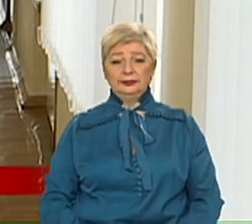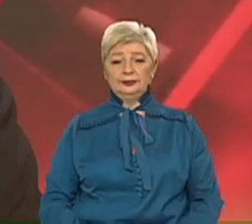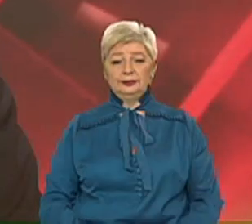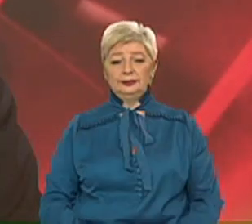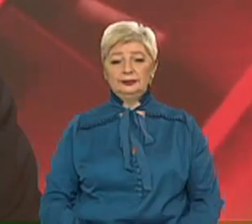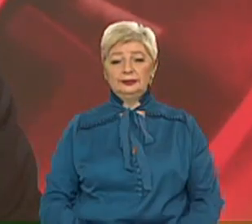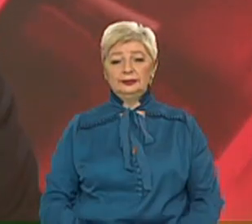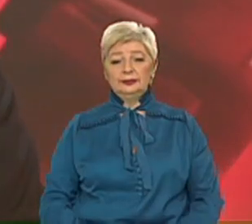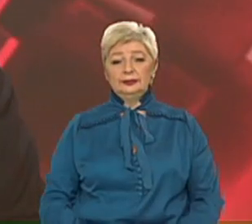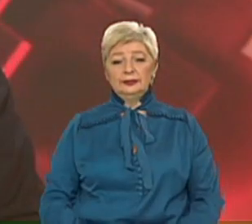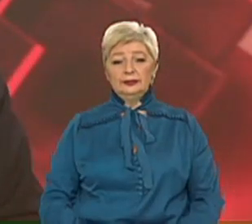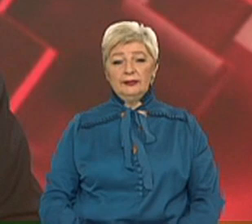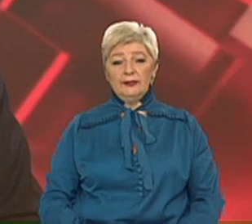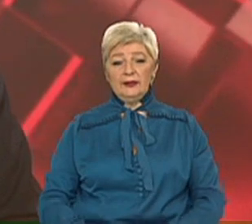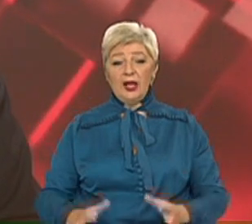Деталі.